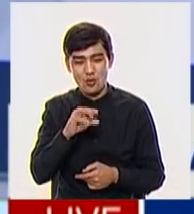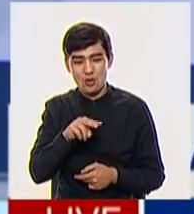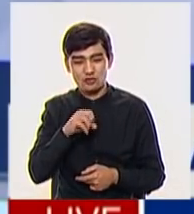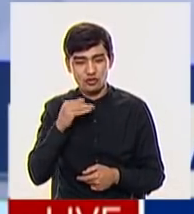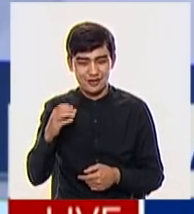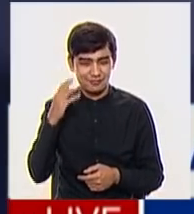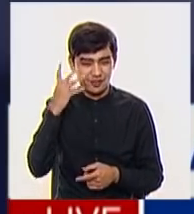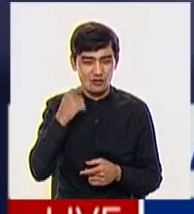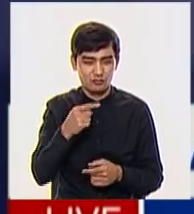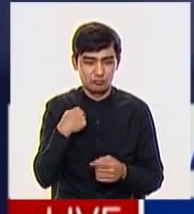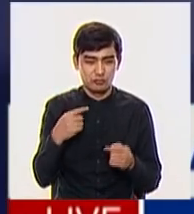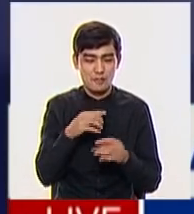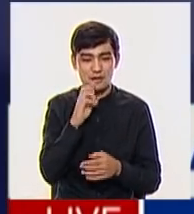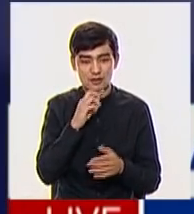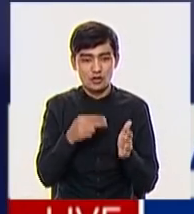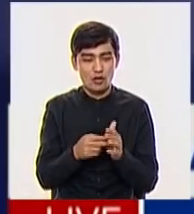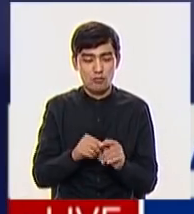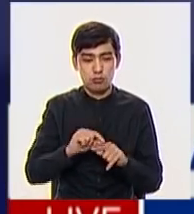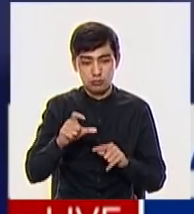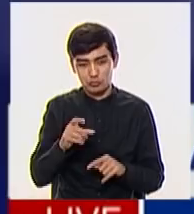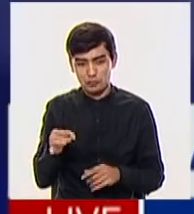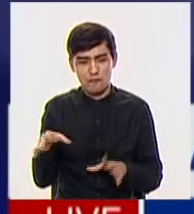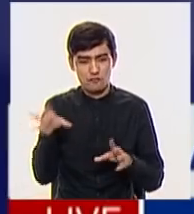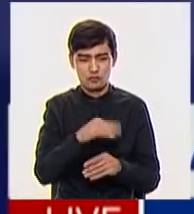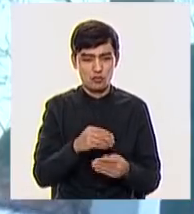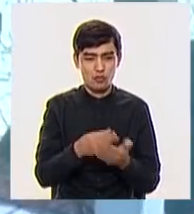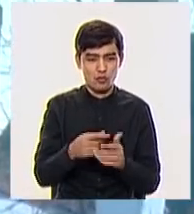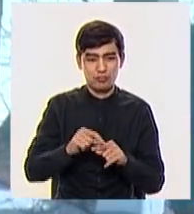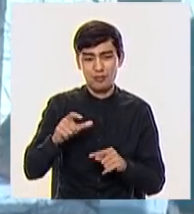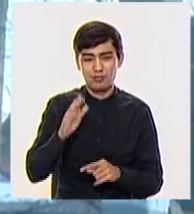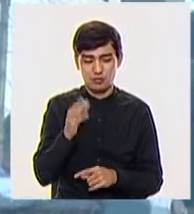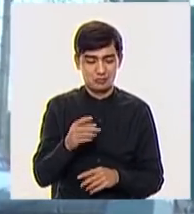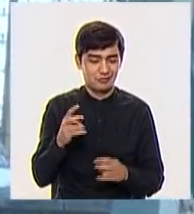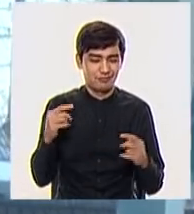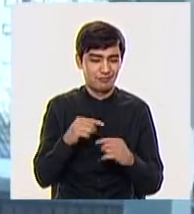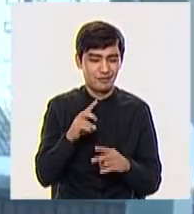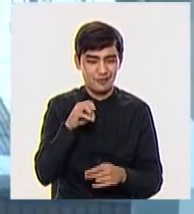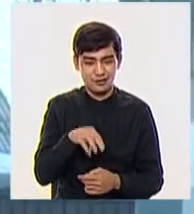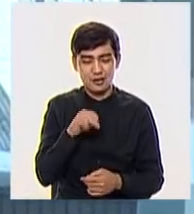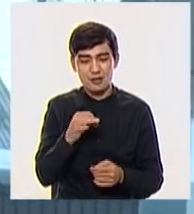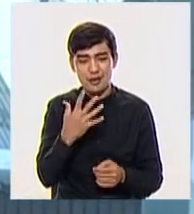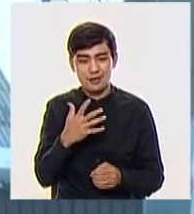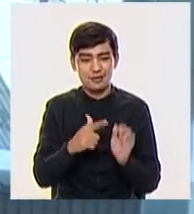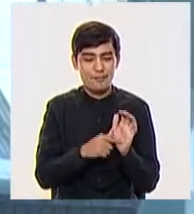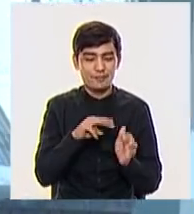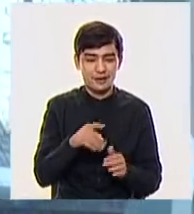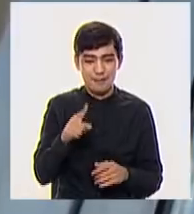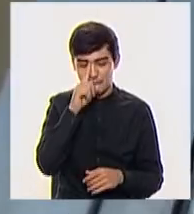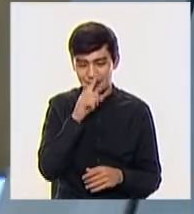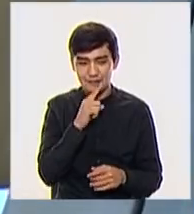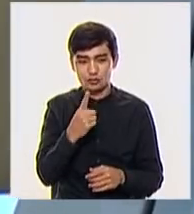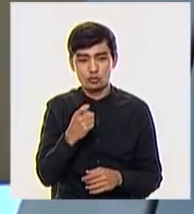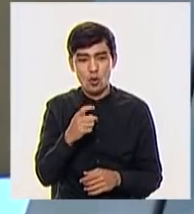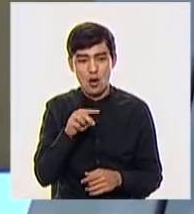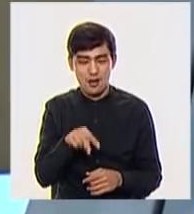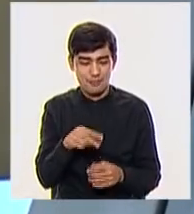Байділдинов келіспейді. Ол бензин қымбаттаса, бәрі қымбаттап кетеді дегенге негіз жоқ дейді. Мысалы, бензин 5-7 теңгеге көтерілгенде айына 100 литр бензин жағасы